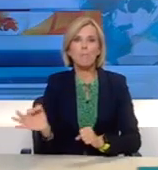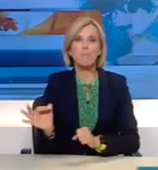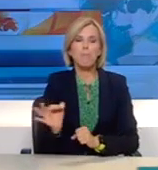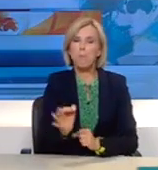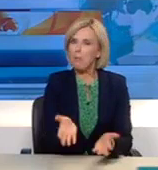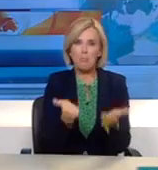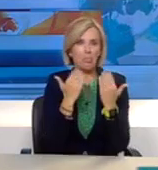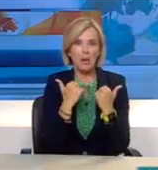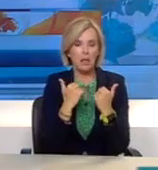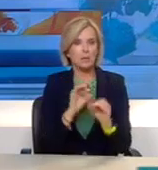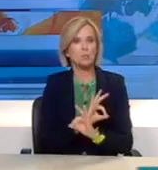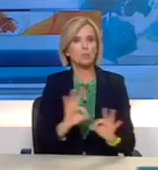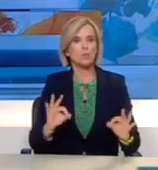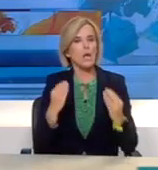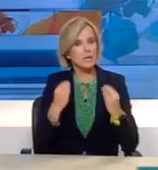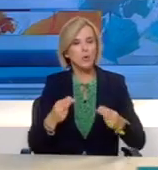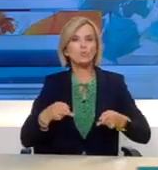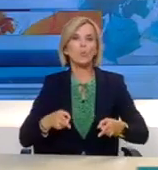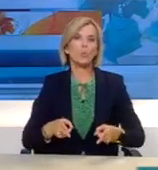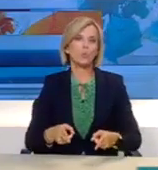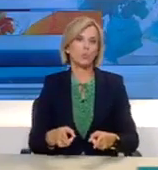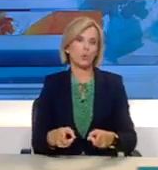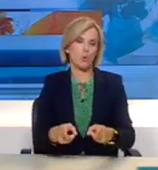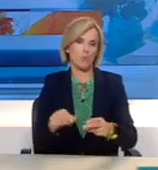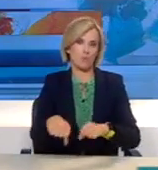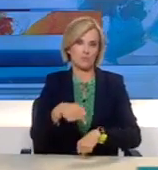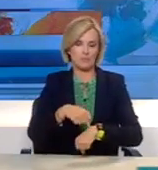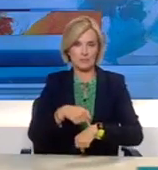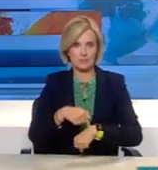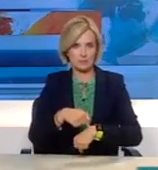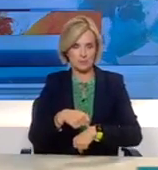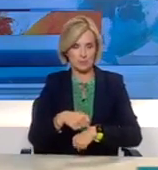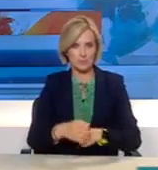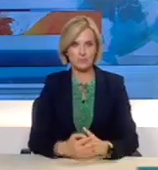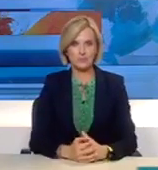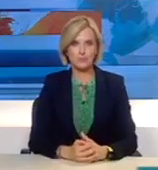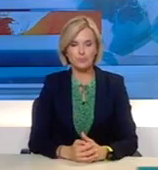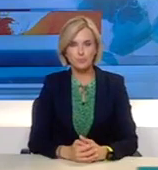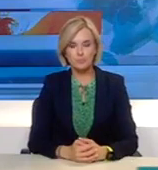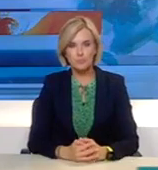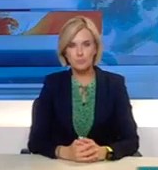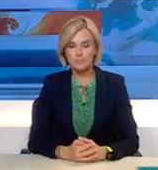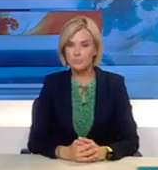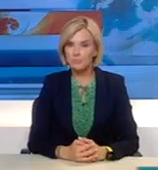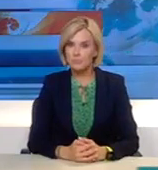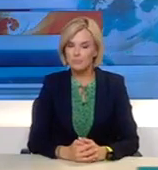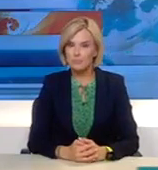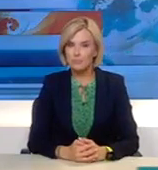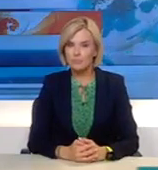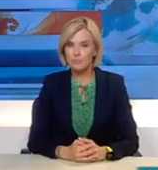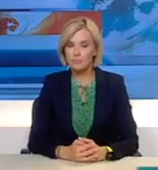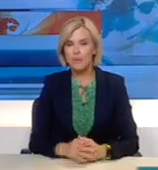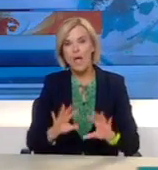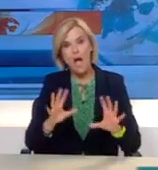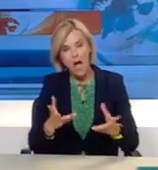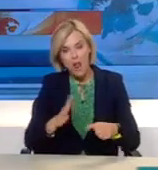Επομένως, επιδημιολογικά είμαστε σε πολύ καλό σημείο αυτή τη στιγμή. Από την άλλη μεριά, γνωρίζουμε ότι ο ιός